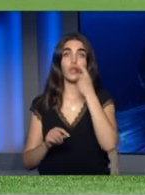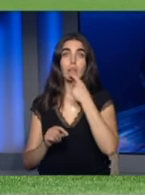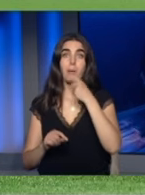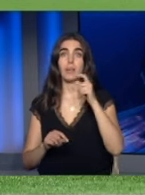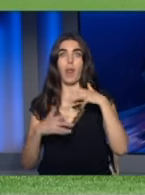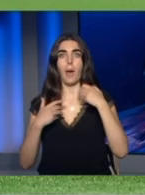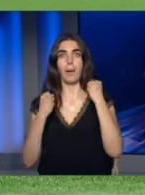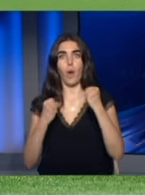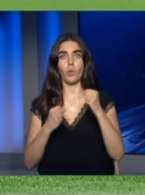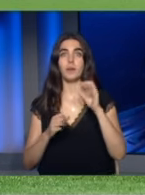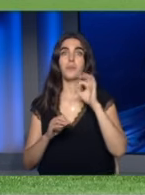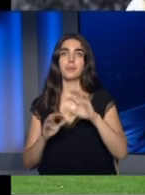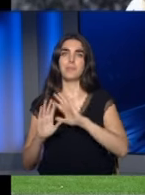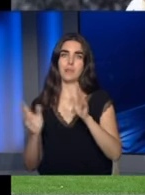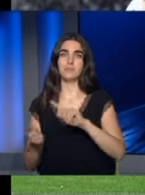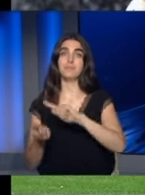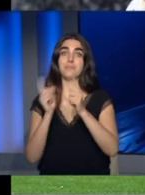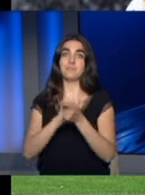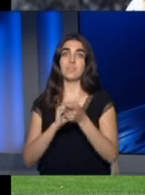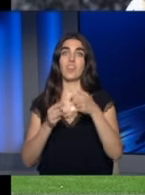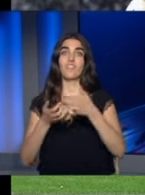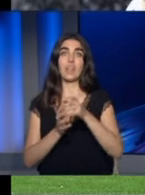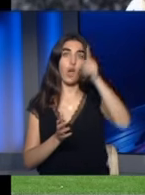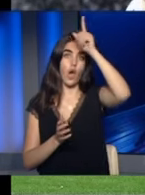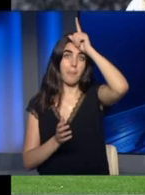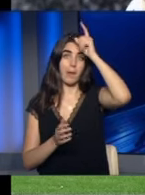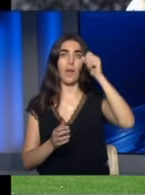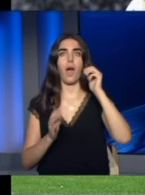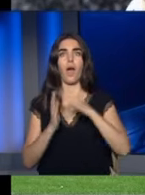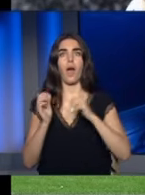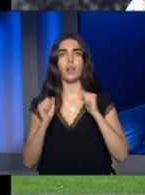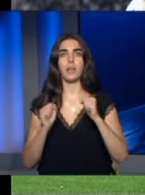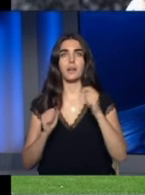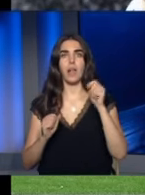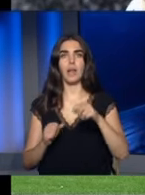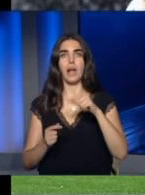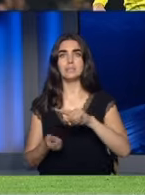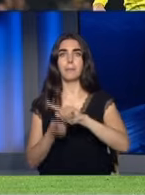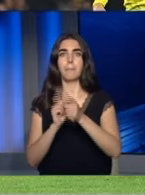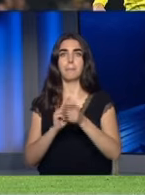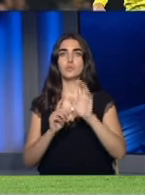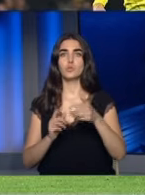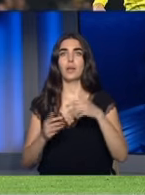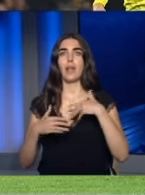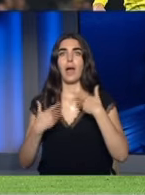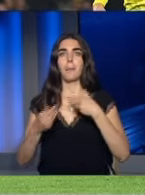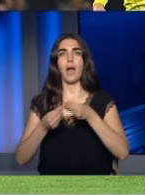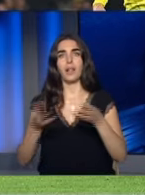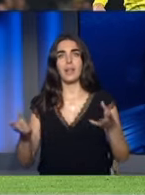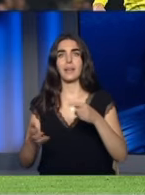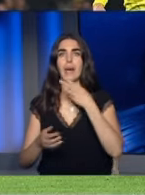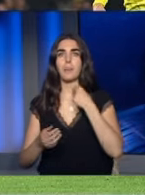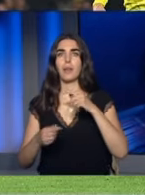دورتموند في المقابل كان الفريق الالماني اخطر وتناوب لاعبوه على اهدار فرص عده كانت كفيله باحراز التقدم